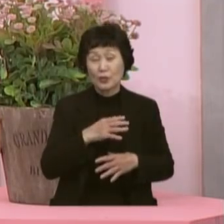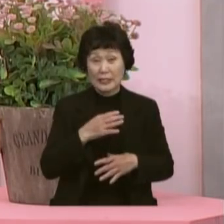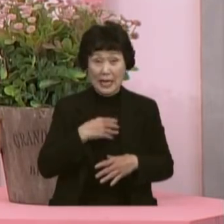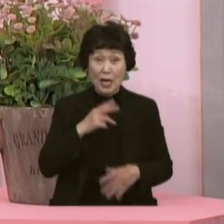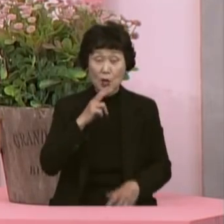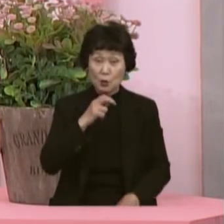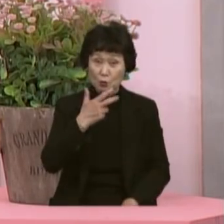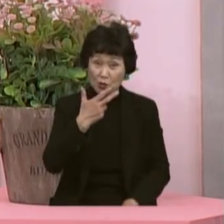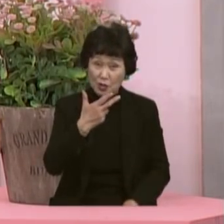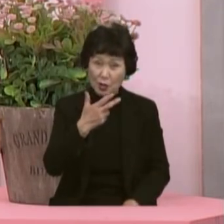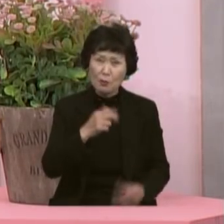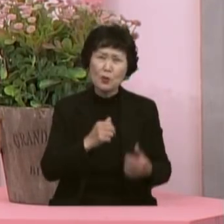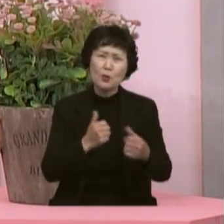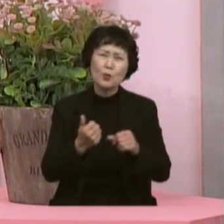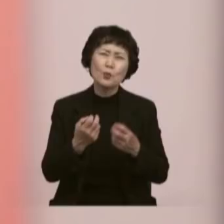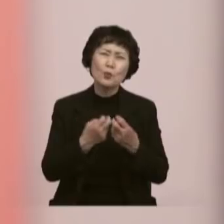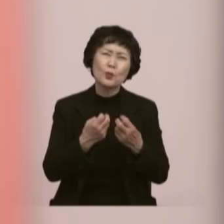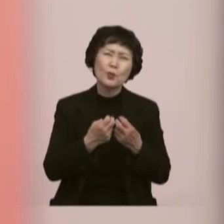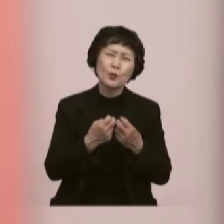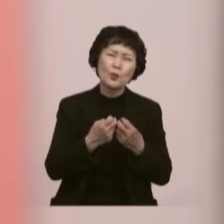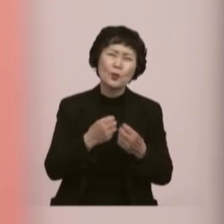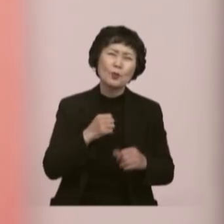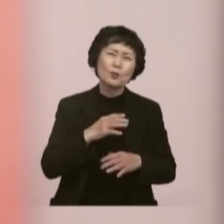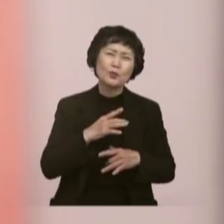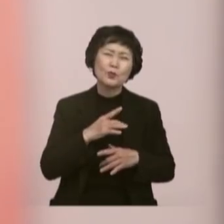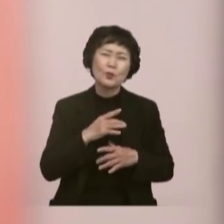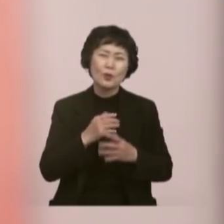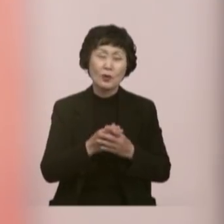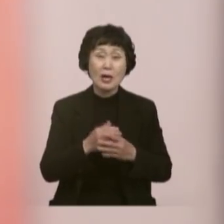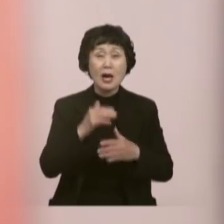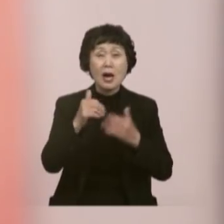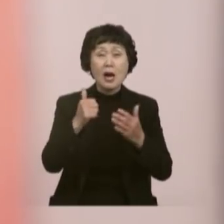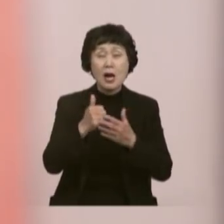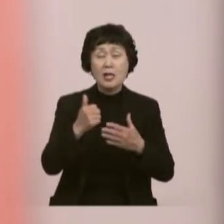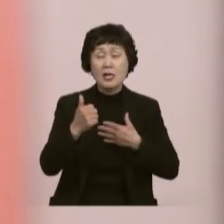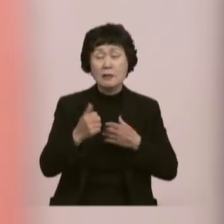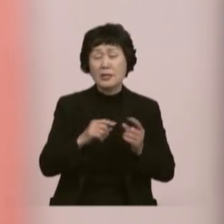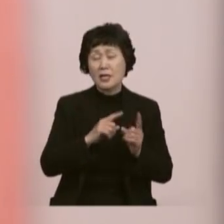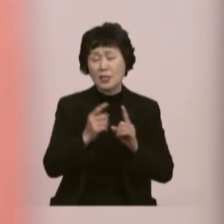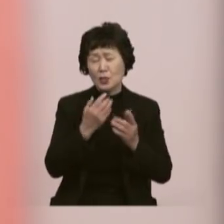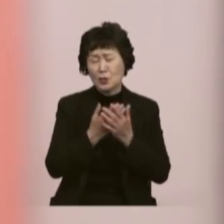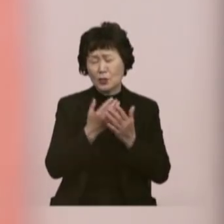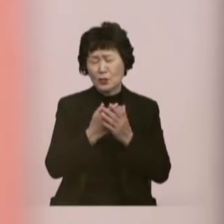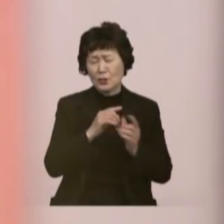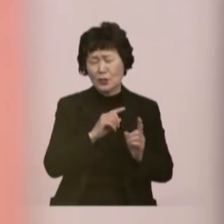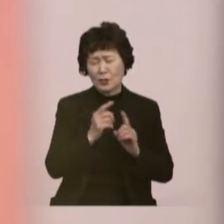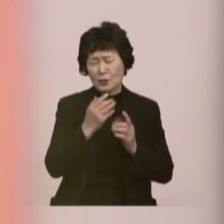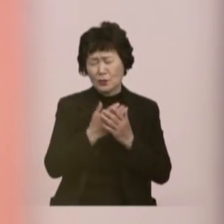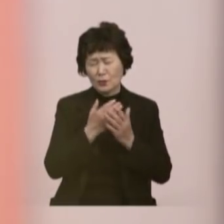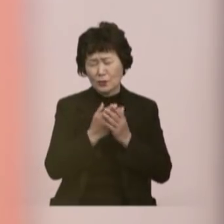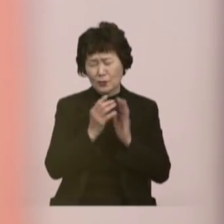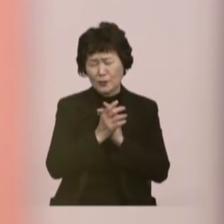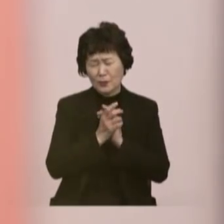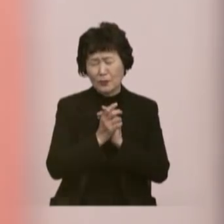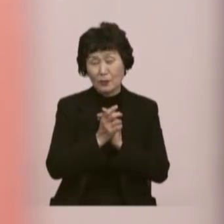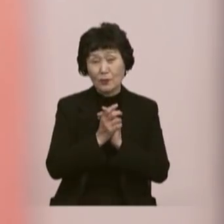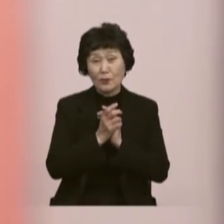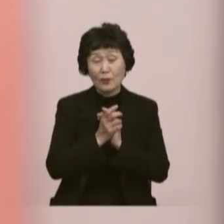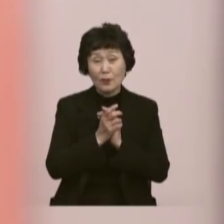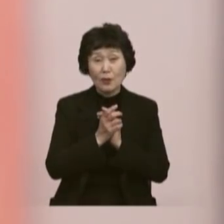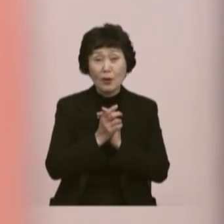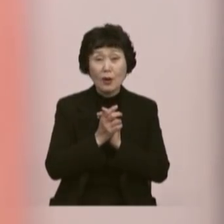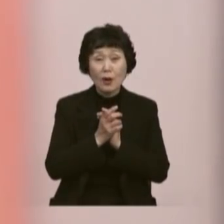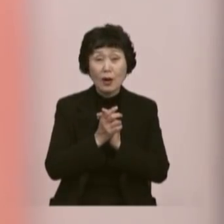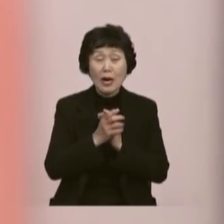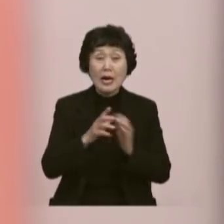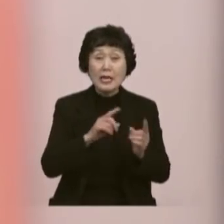하나님 살려주세요. 하나님 막 살려달라는 말이 막 나오는데 막 살고 싶은데 그 말을